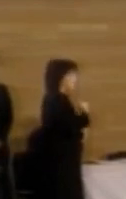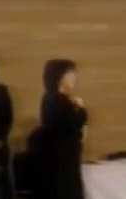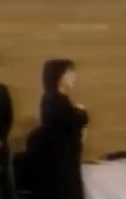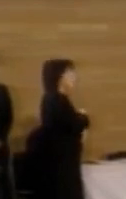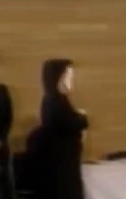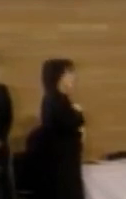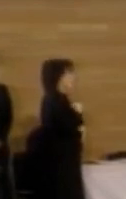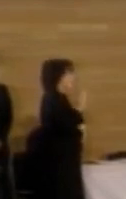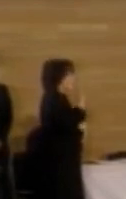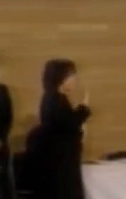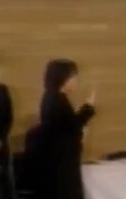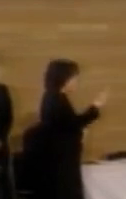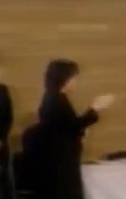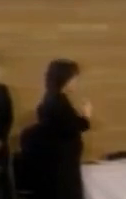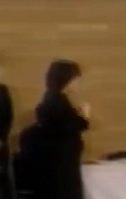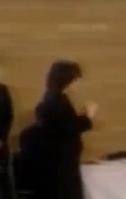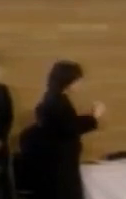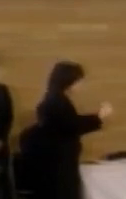くことでしょう。